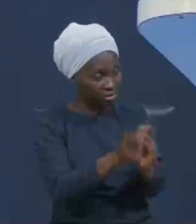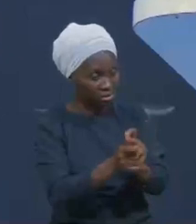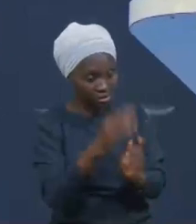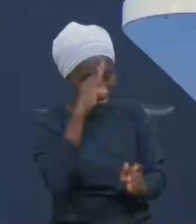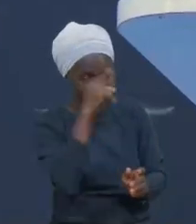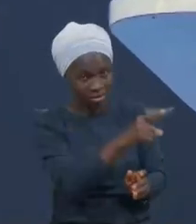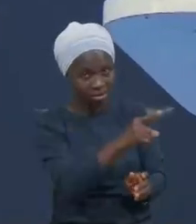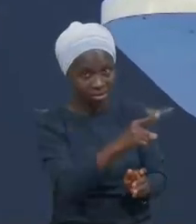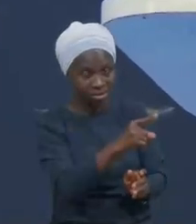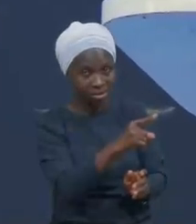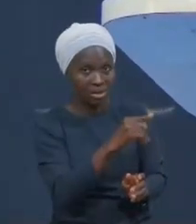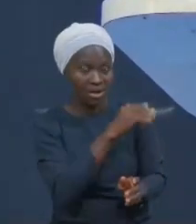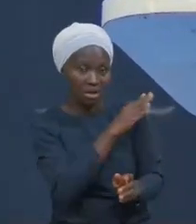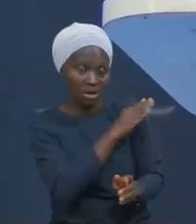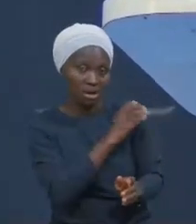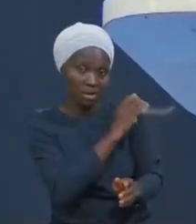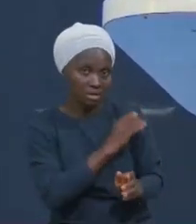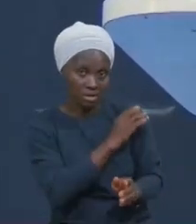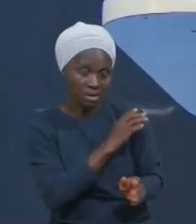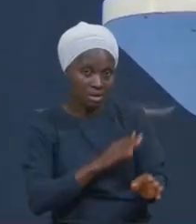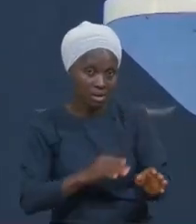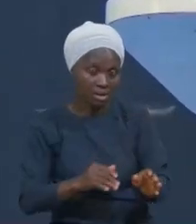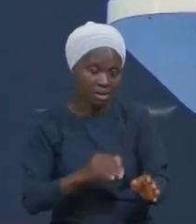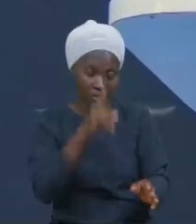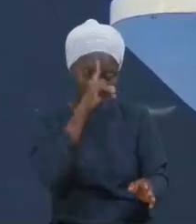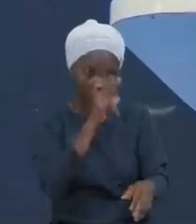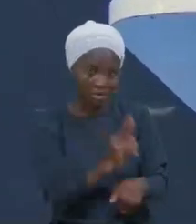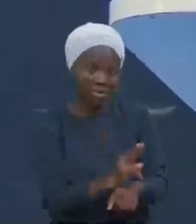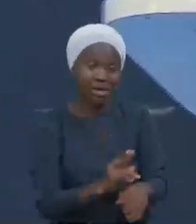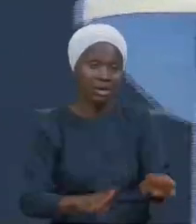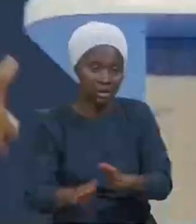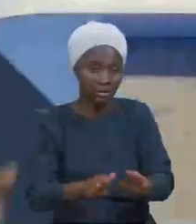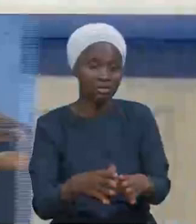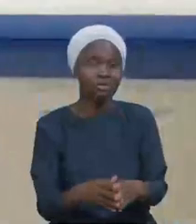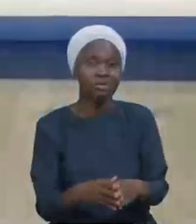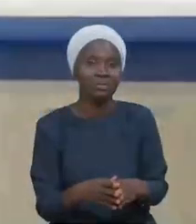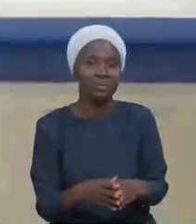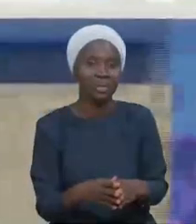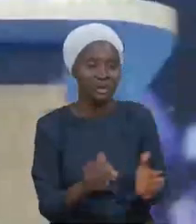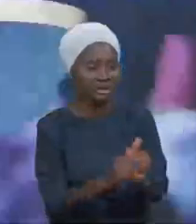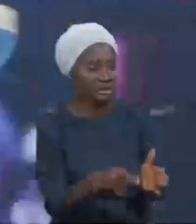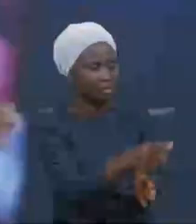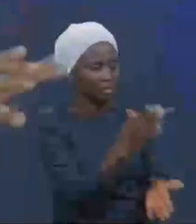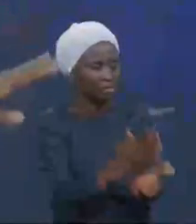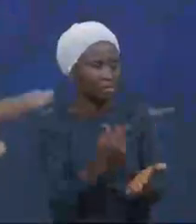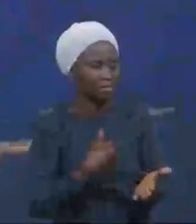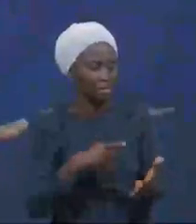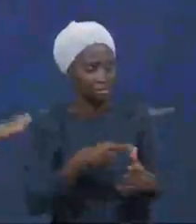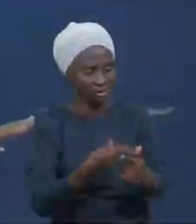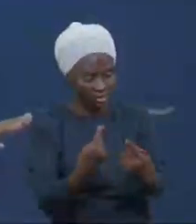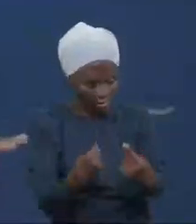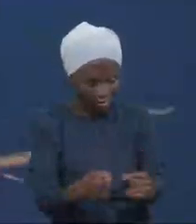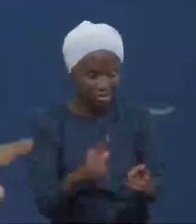taire. Parce que je n'ai pas de mérite. Alors il essaie peut-être de cuisiner quelque chose d'autre. Même si je suis